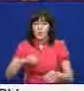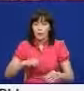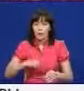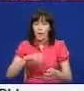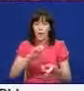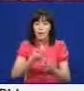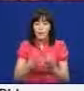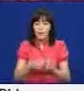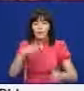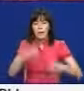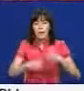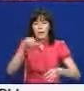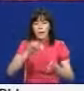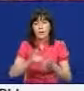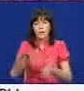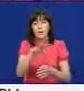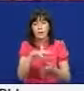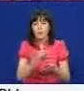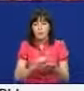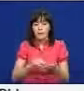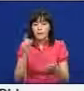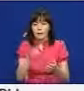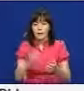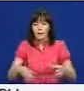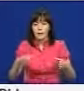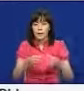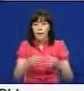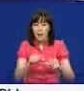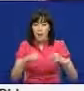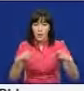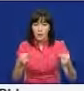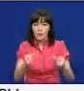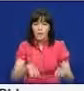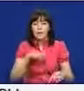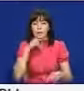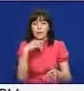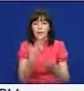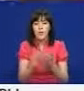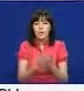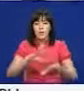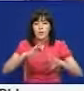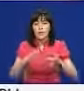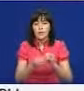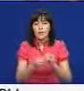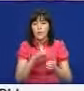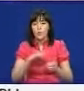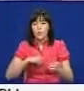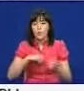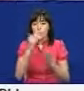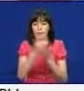ету, ал байқауға қатысқан барлық материал арнайы құрылған әділқазылар алқасының назарына ұсынылды. Нәтижесінде өз